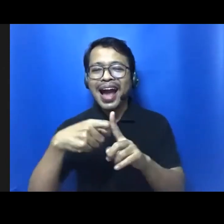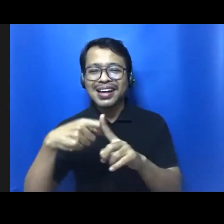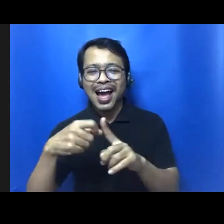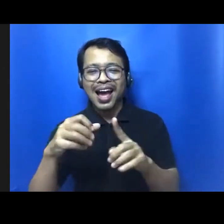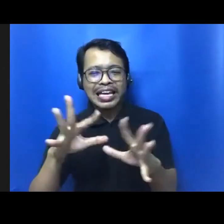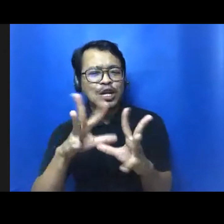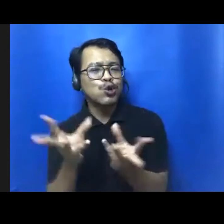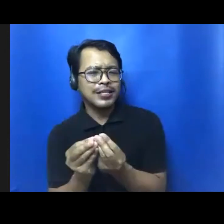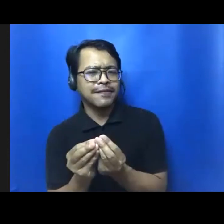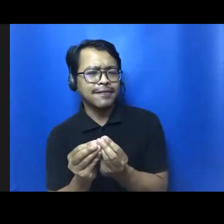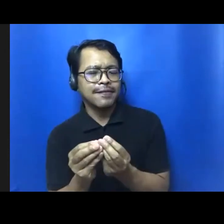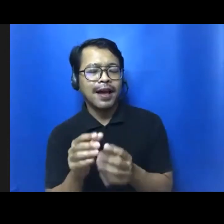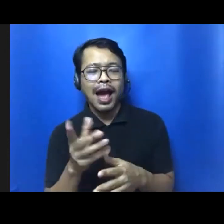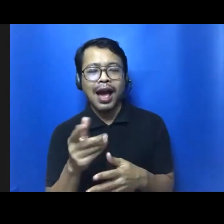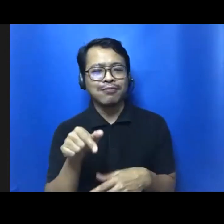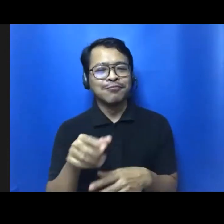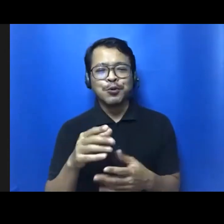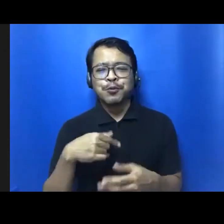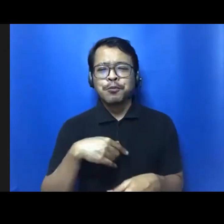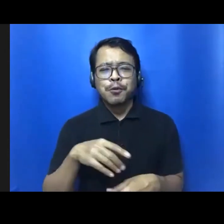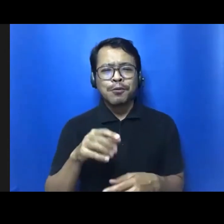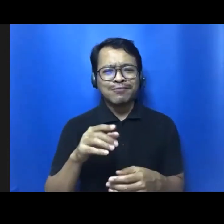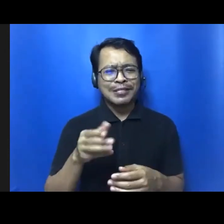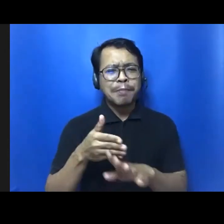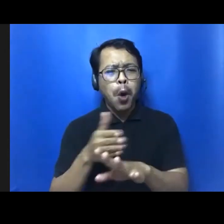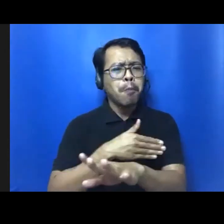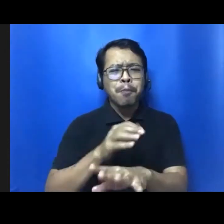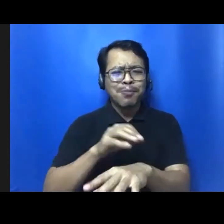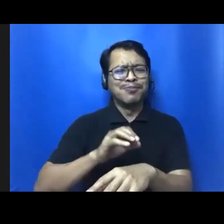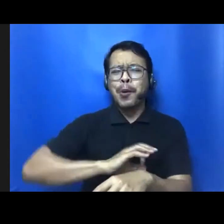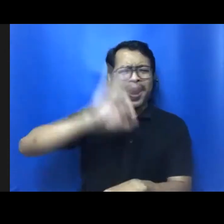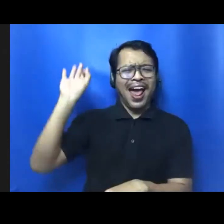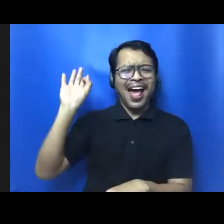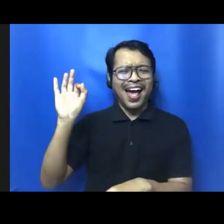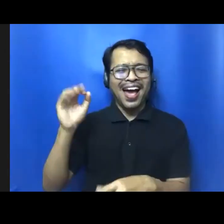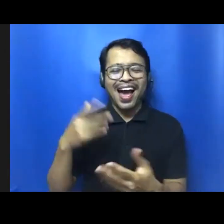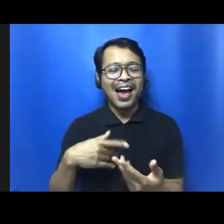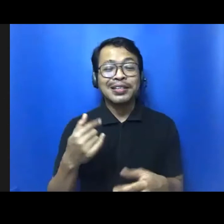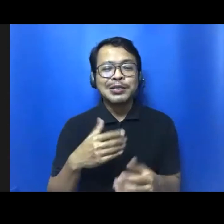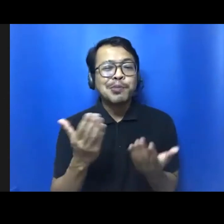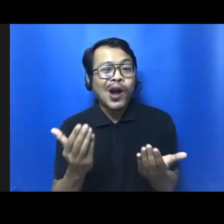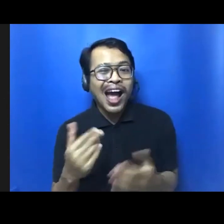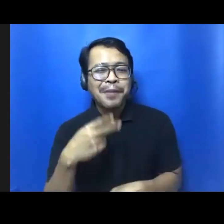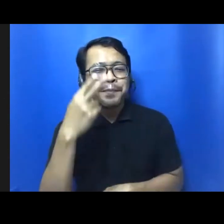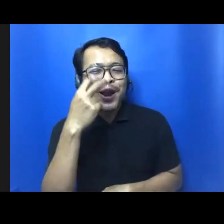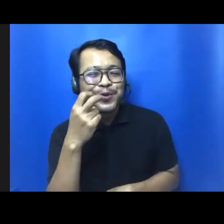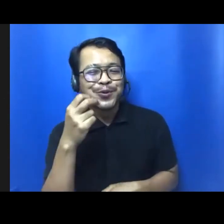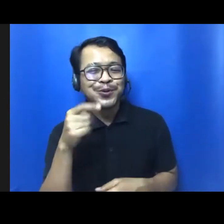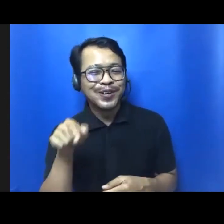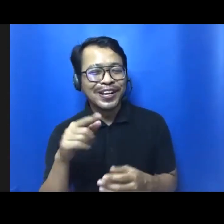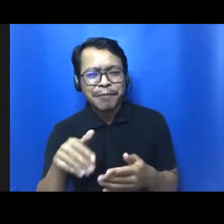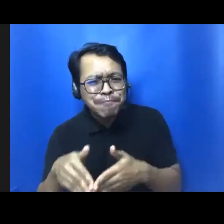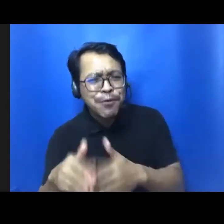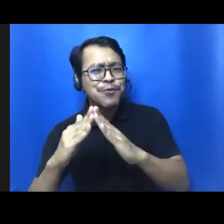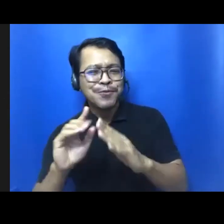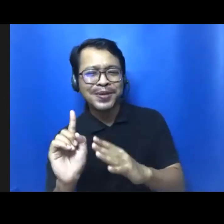ini belum pernah ada. Nanti mudah-mudahan Kota Bandung bisa menjadi contoh di Jawa Barat